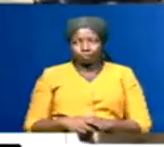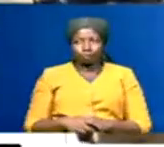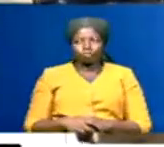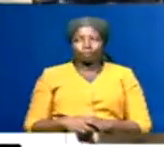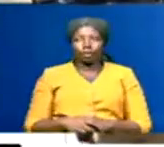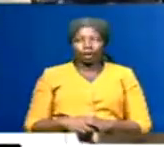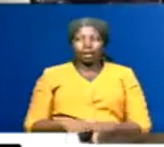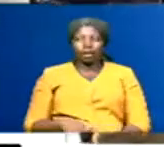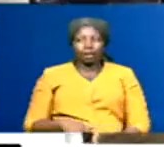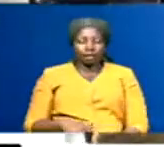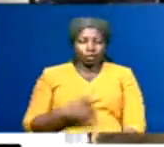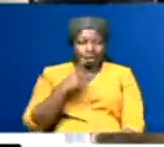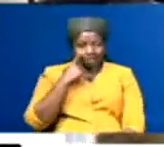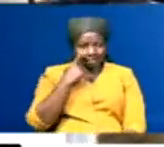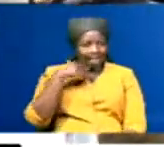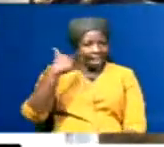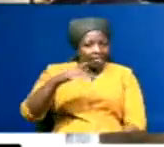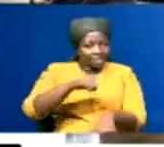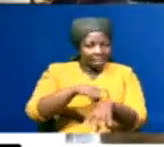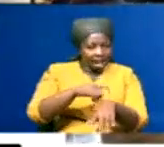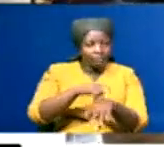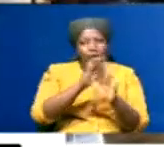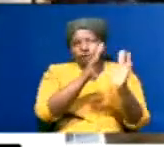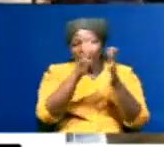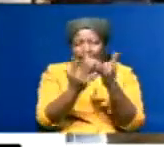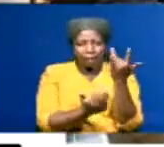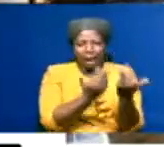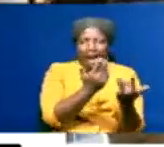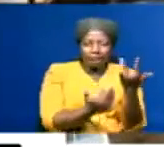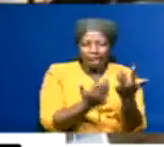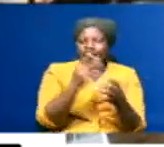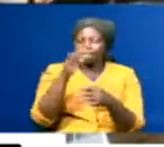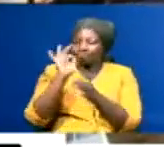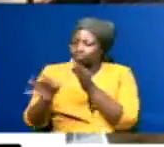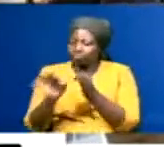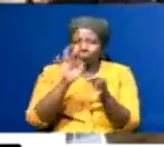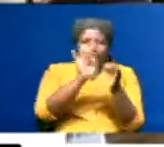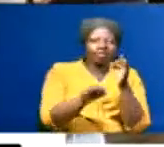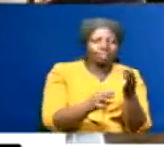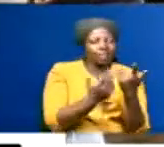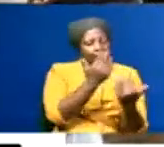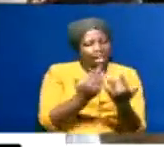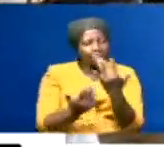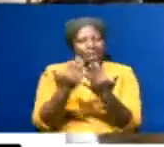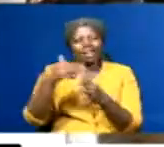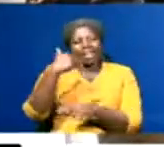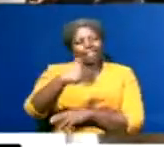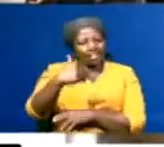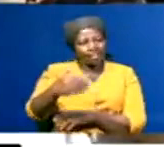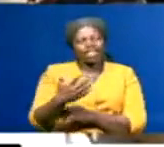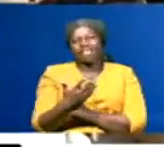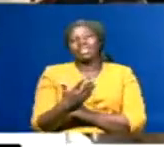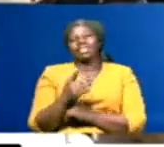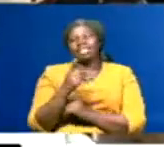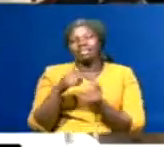kama moto inachomeka huko ndani. Wanachoma msitu kila mahali wanachoma choma hivi. Pande hii jamaa kija hapa